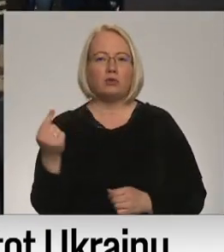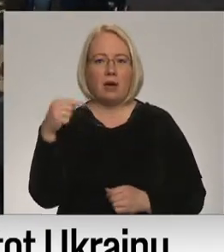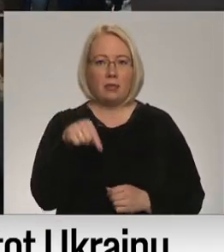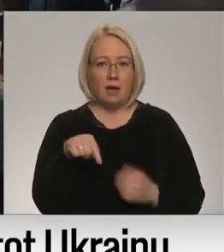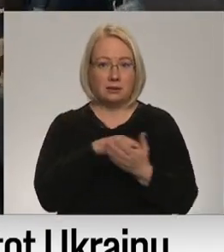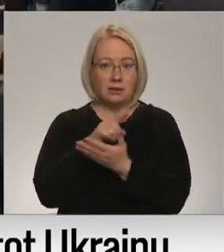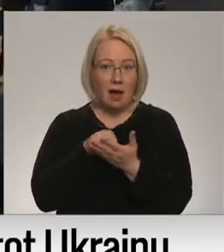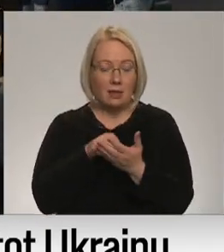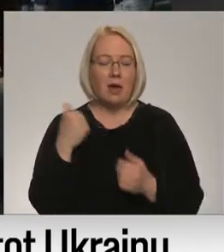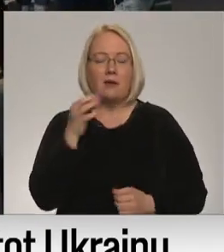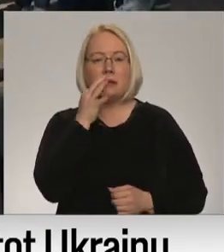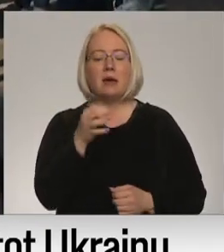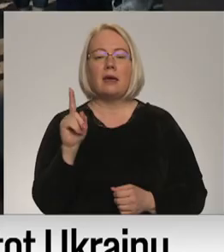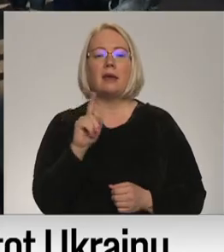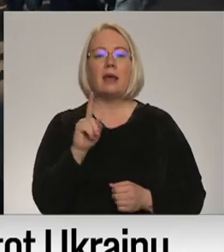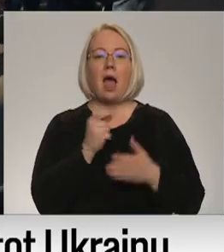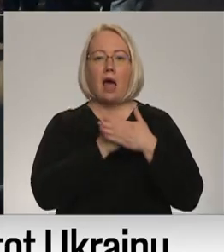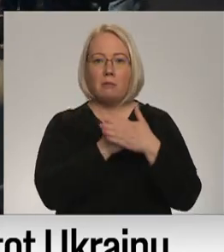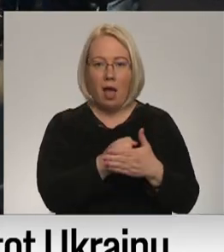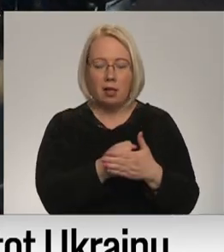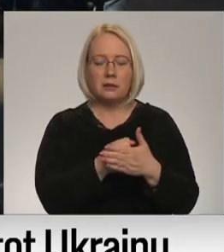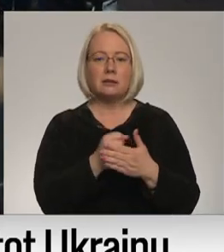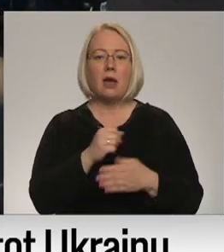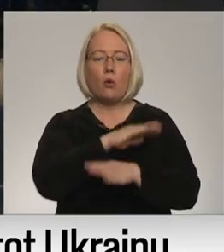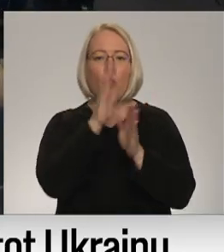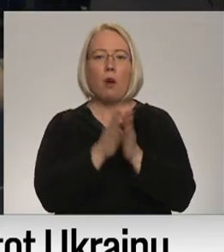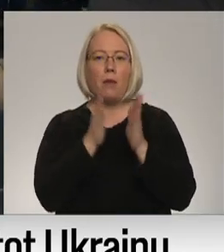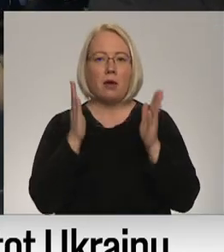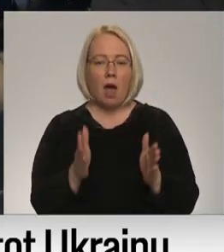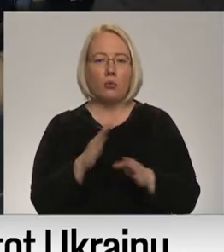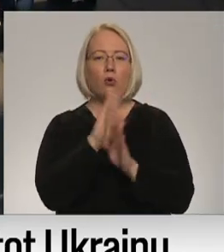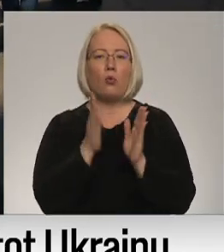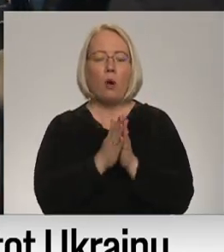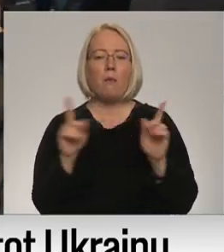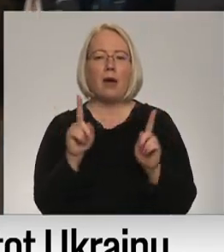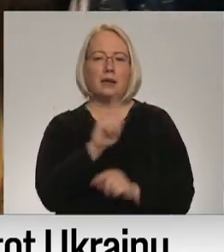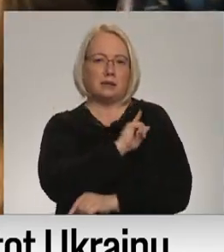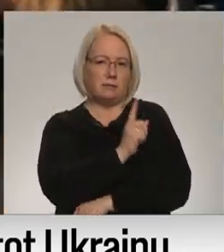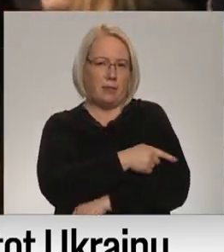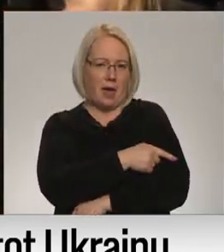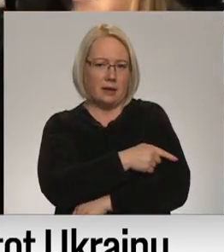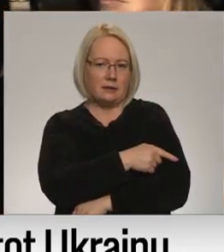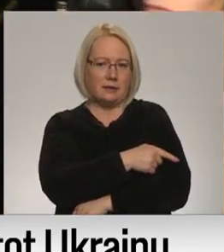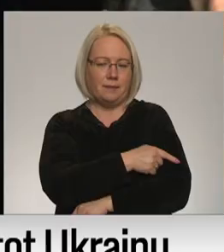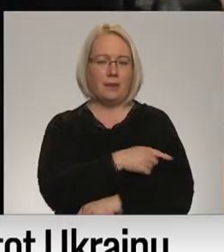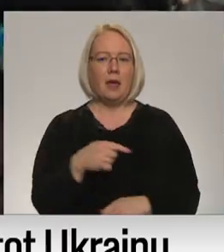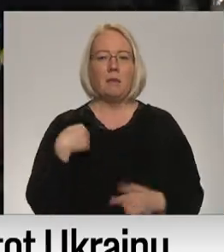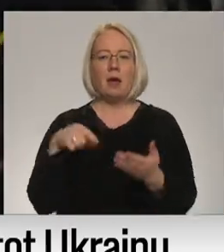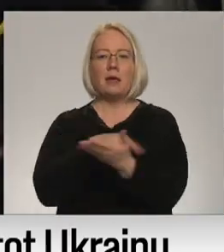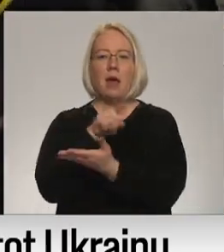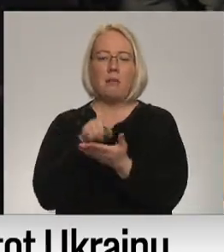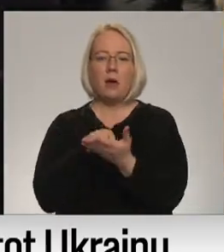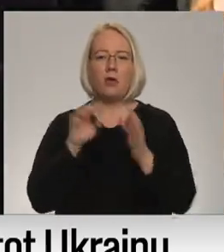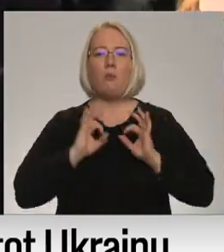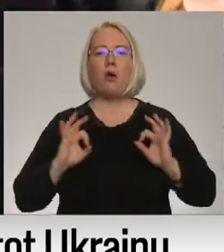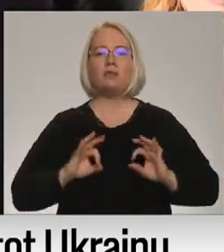Ar tādām, ka ir jāatbalsta, jābūt visiem kopā, jo kopā ir spēks. Laikam jums jāprasa profesionāls vērtējums. Kā